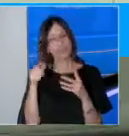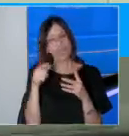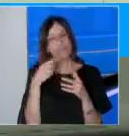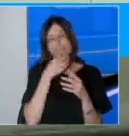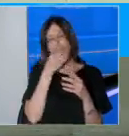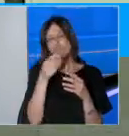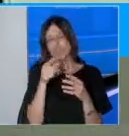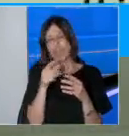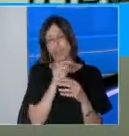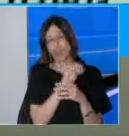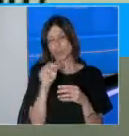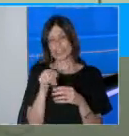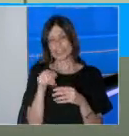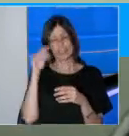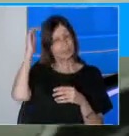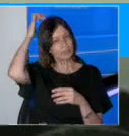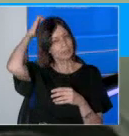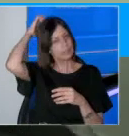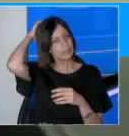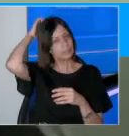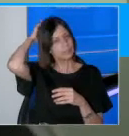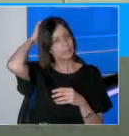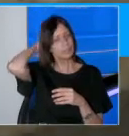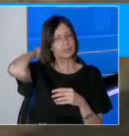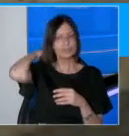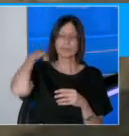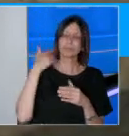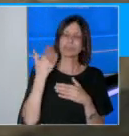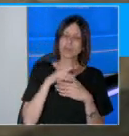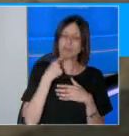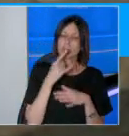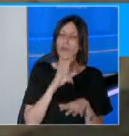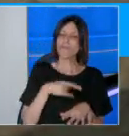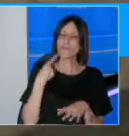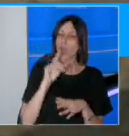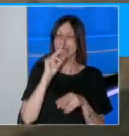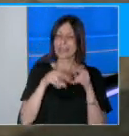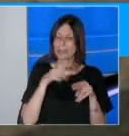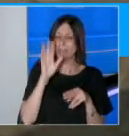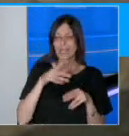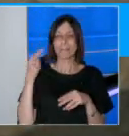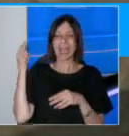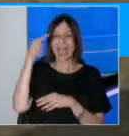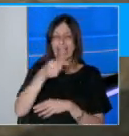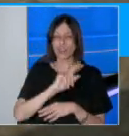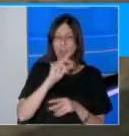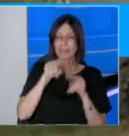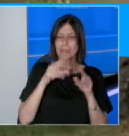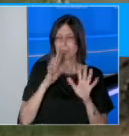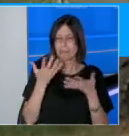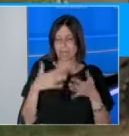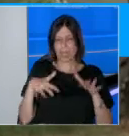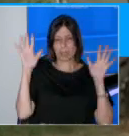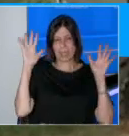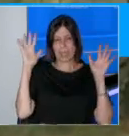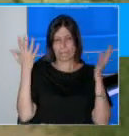את העניין הזה. בסופו של דבר אתה אומר, אנחנו חווים את זה, לא מטפלים, גם ברקטות לא מטפלים. אז מה, מרימים ידיים?